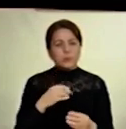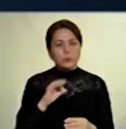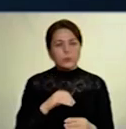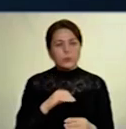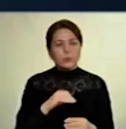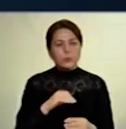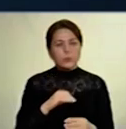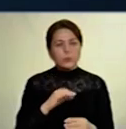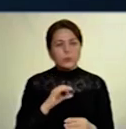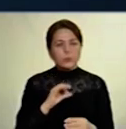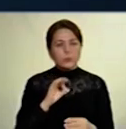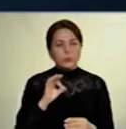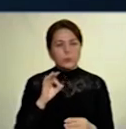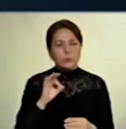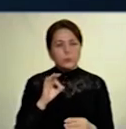0.10000dan